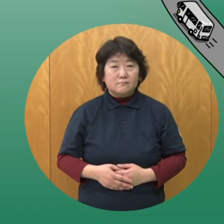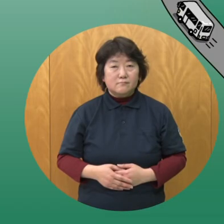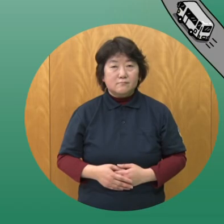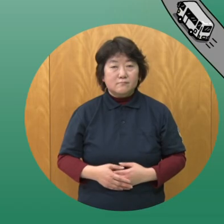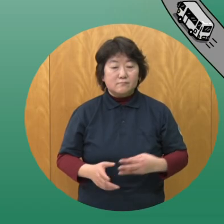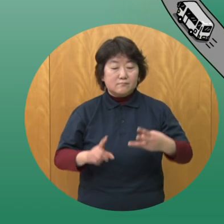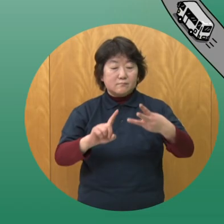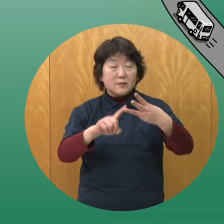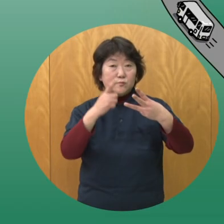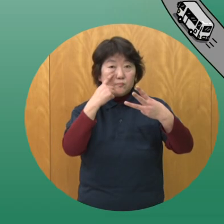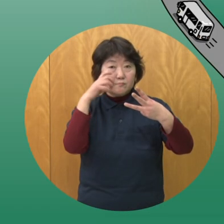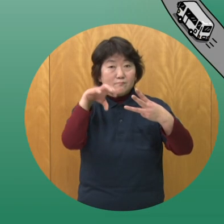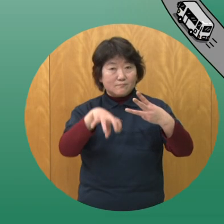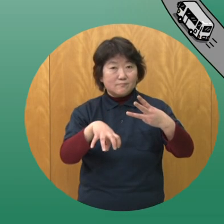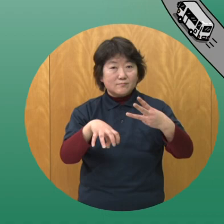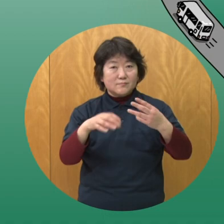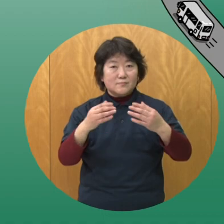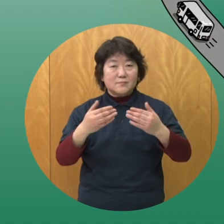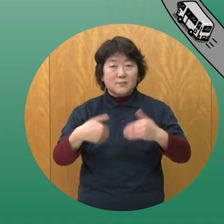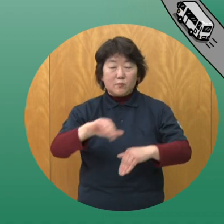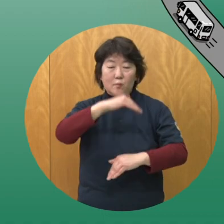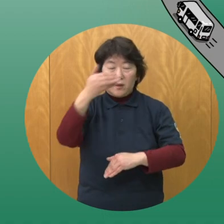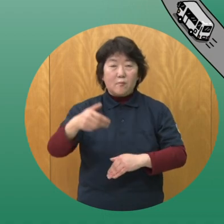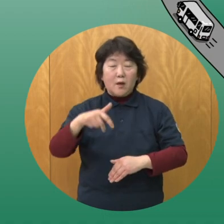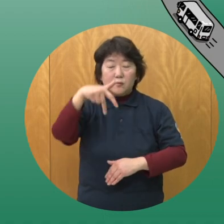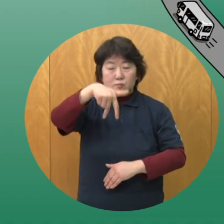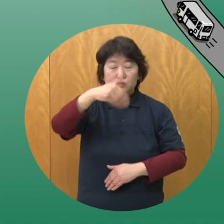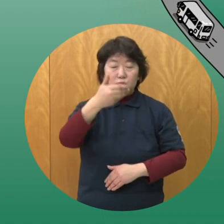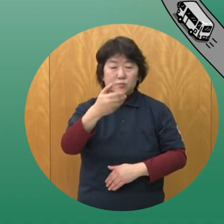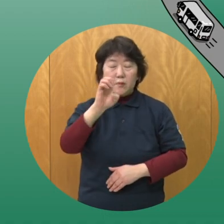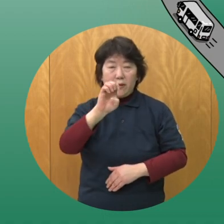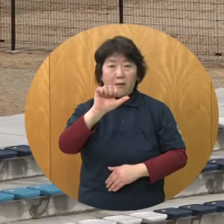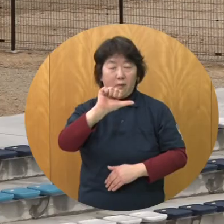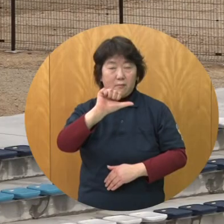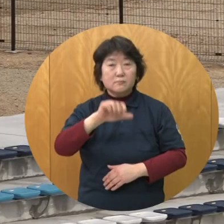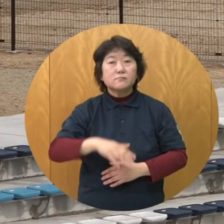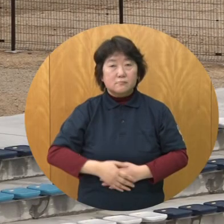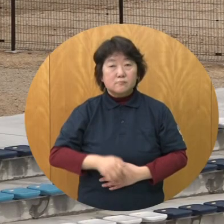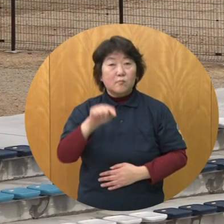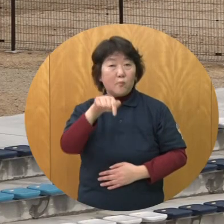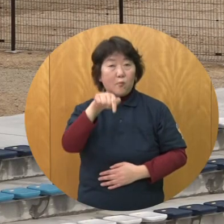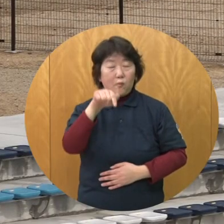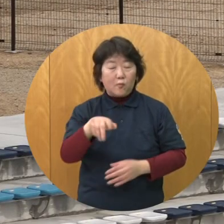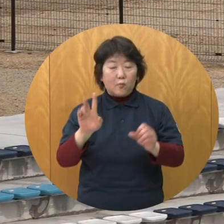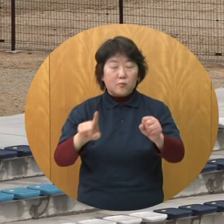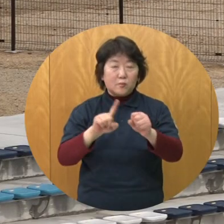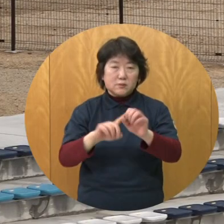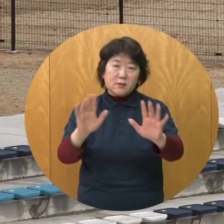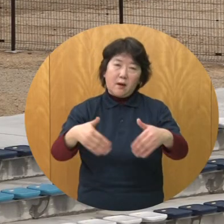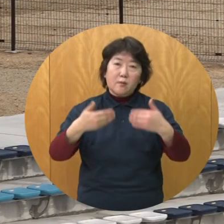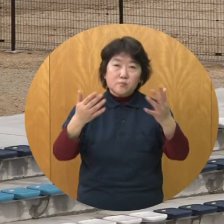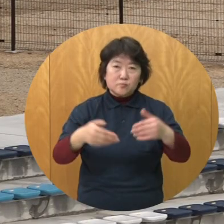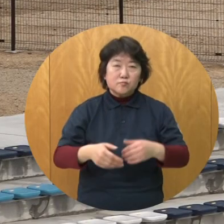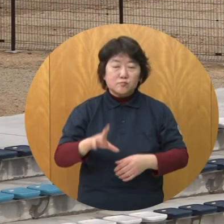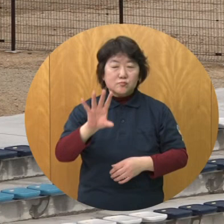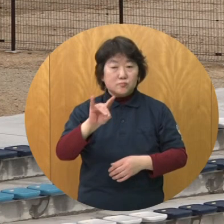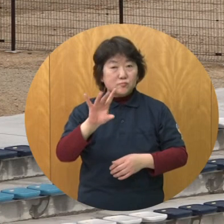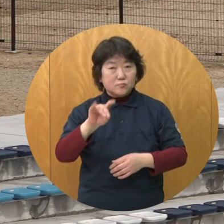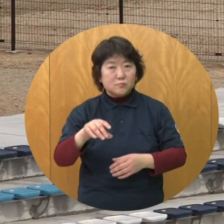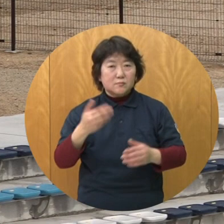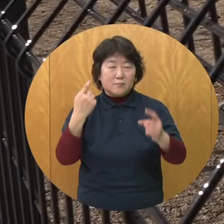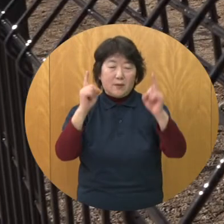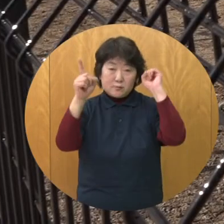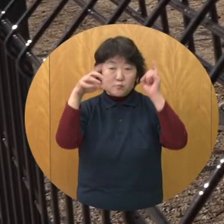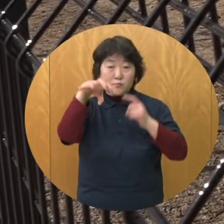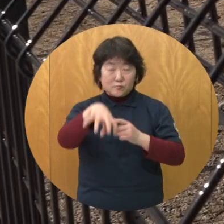そして3つ目のエリアは里山スクエア。こちらには今年春ごろドッグ